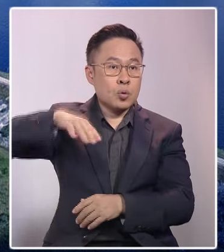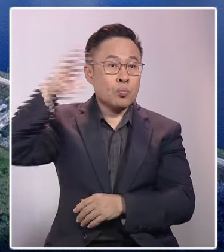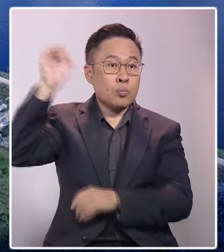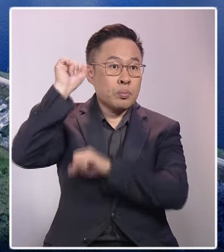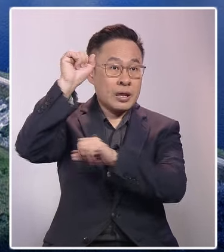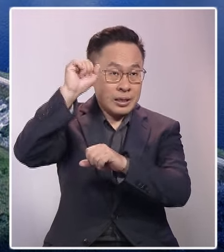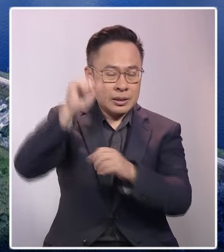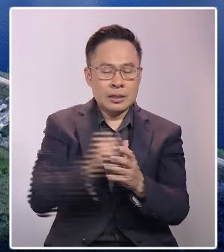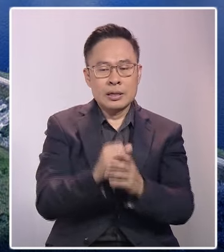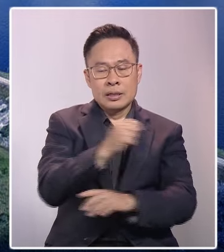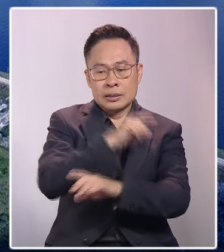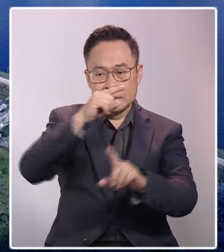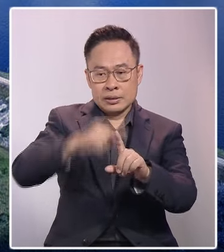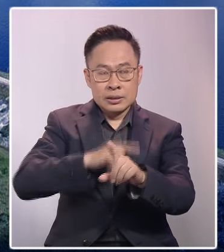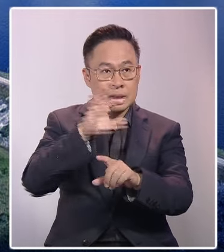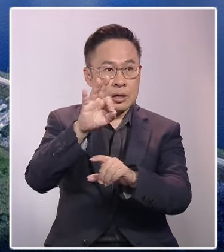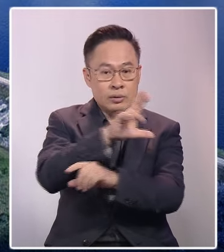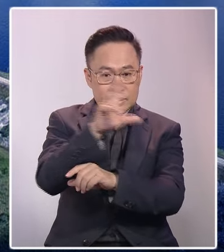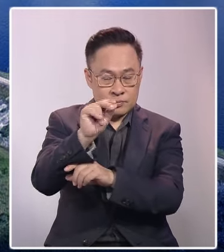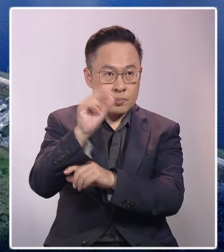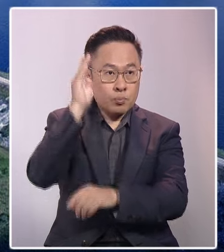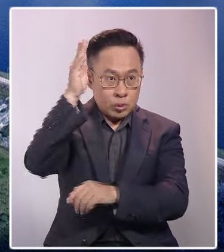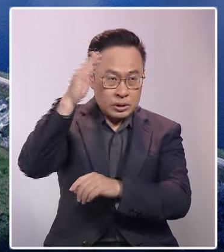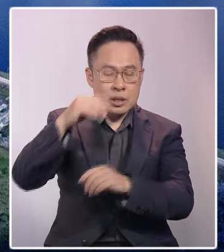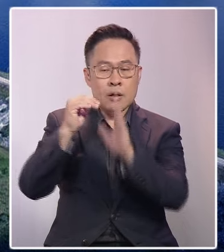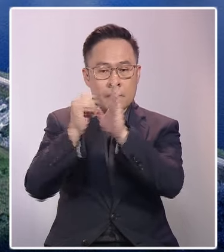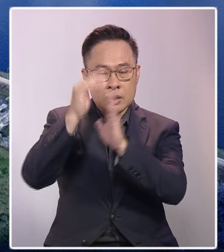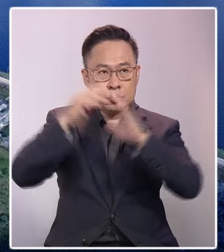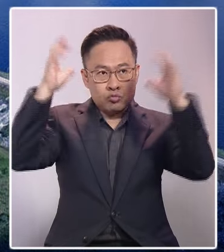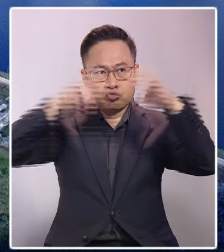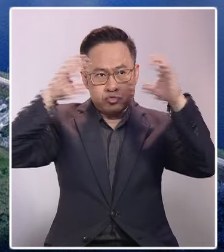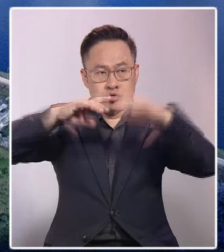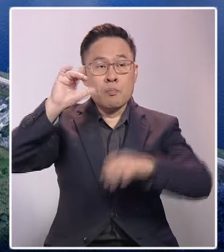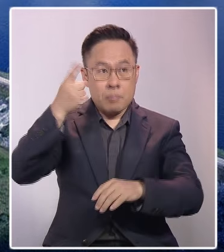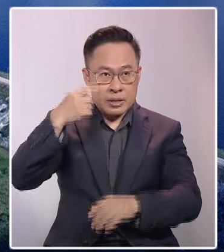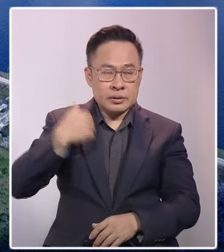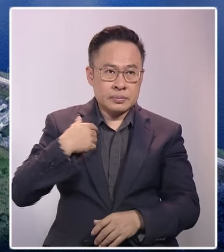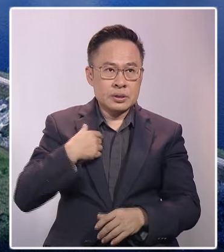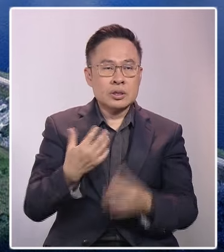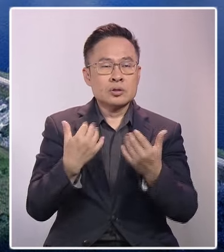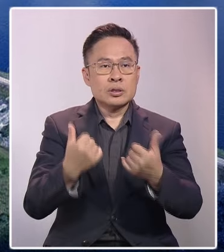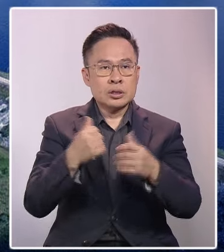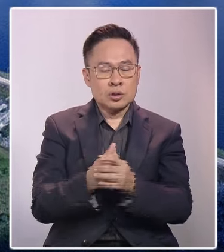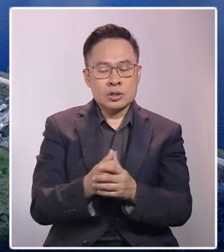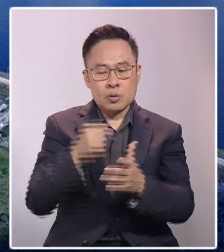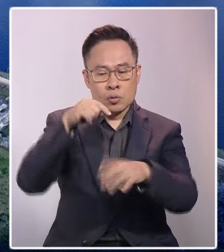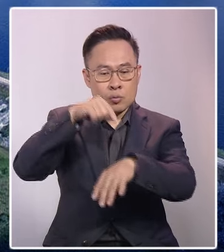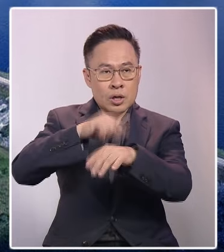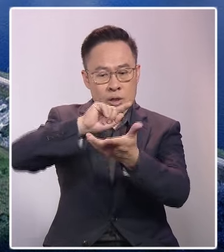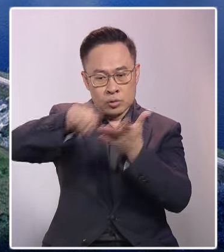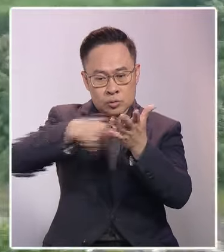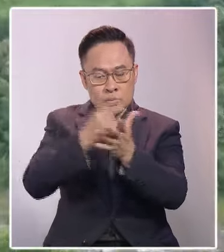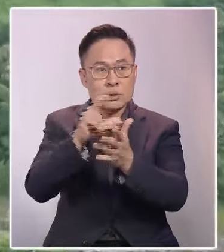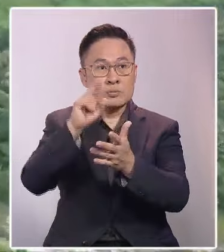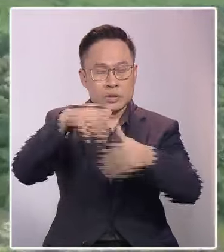30เนี่ยภาคเหนือจะมีฝนตกลงมาค่อนข้างจะหนักอยู่พอสมควรก็เลยทำการขอเวลา 34ชมง